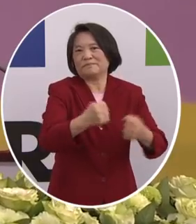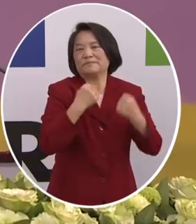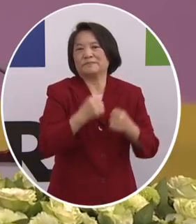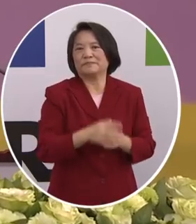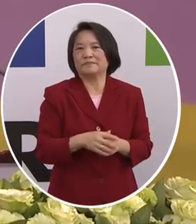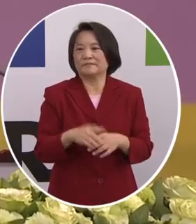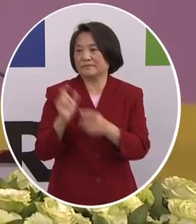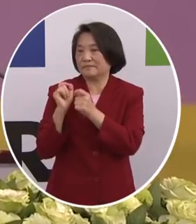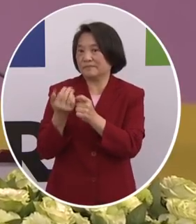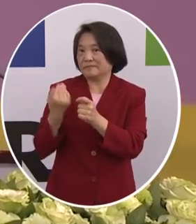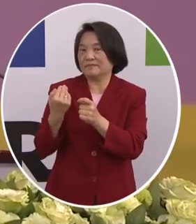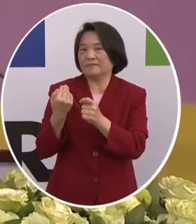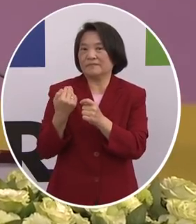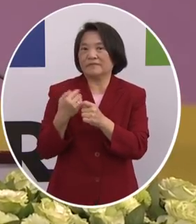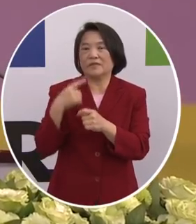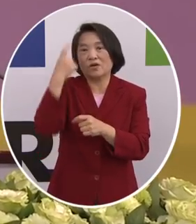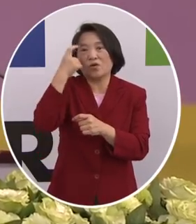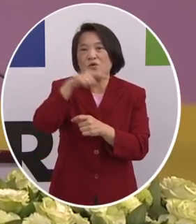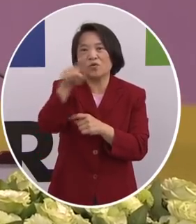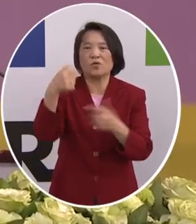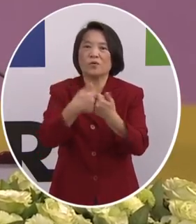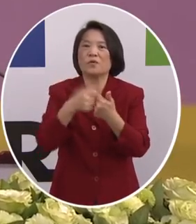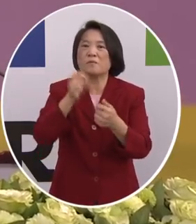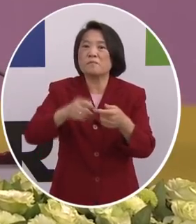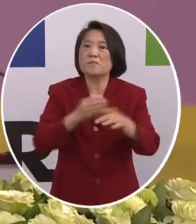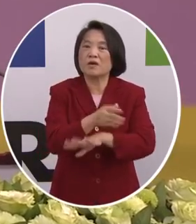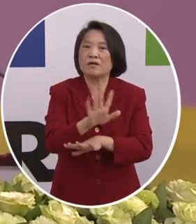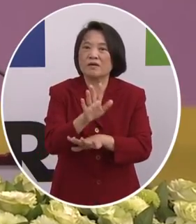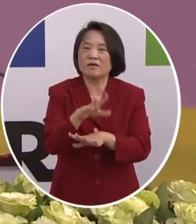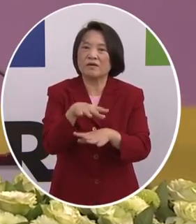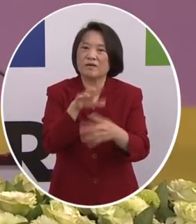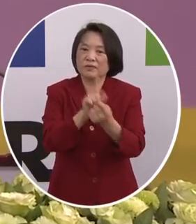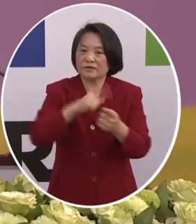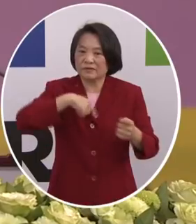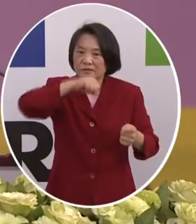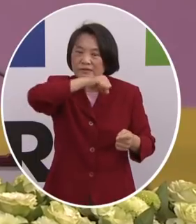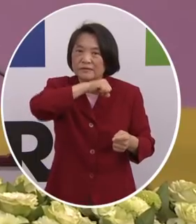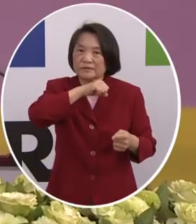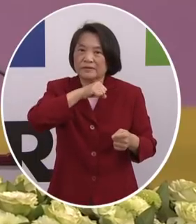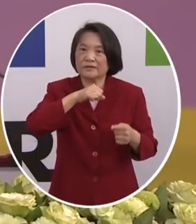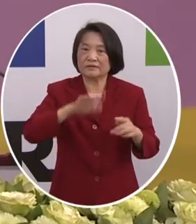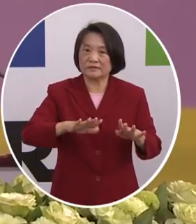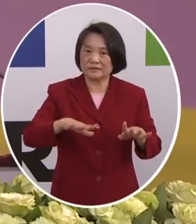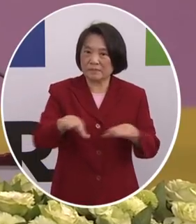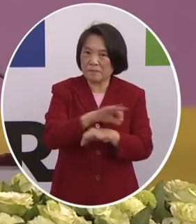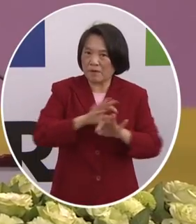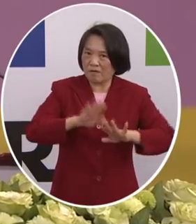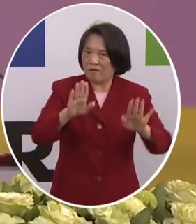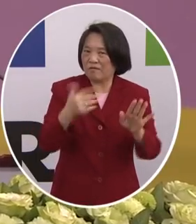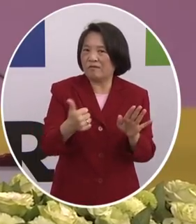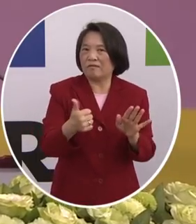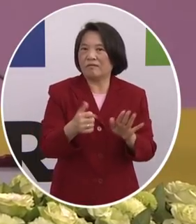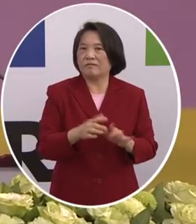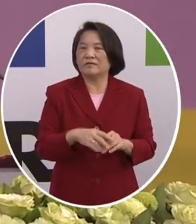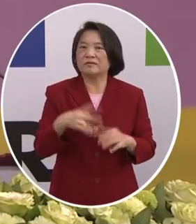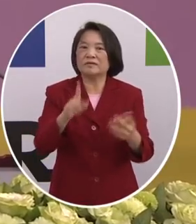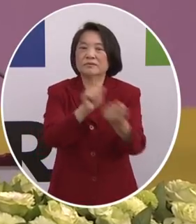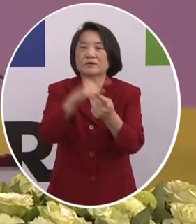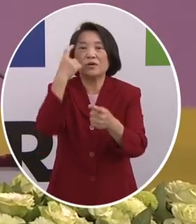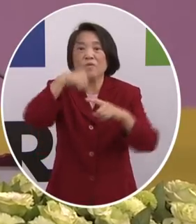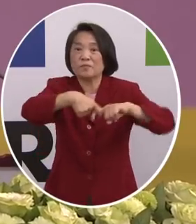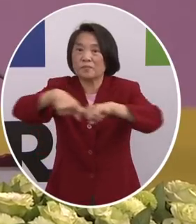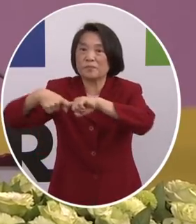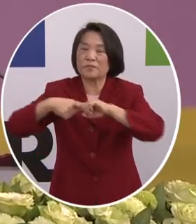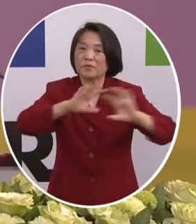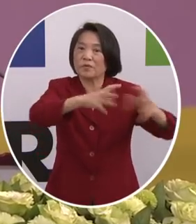阵子，欧洲议会也通过决议，肯定台湾民主发展，同时也呼吁欧盟国